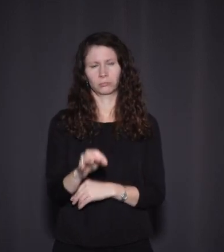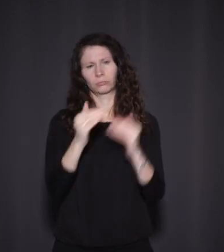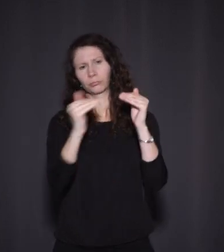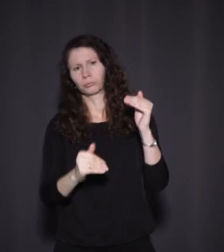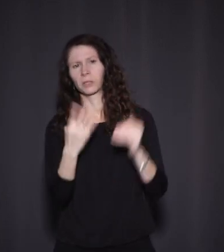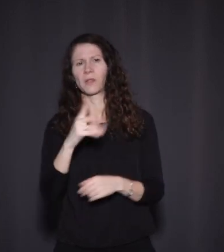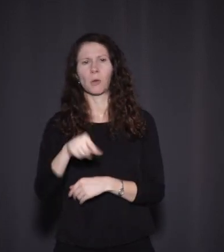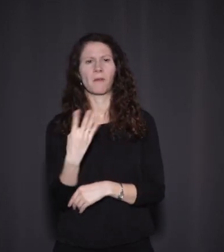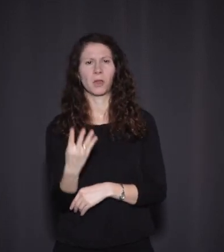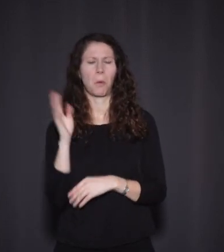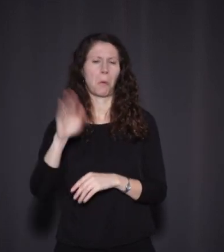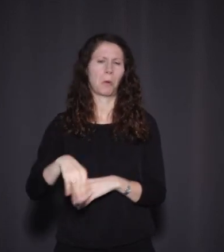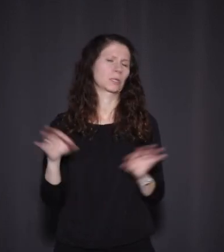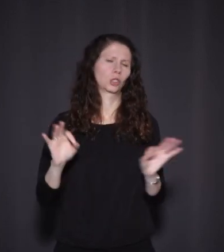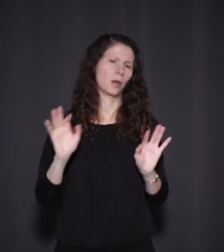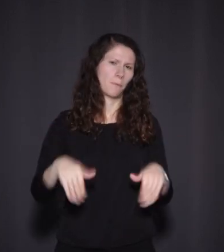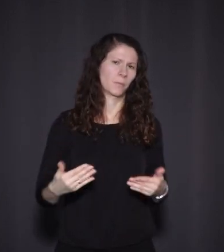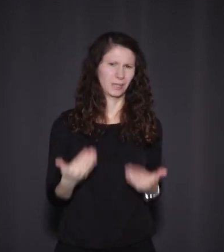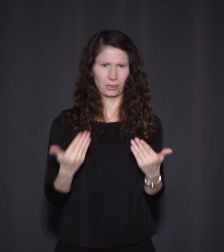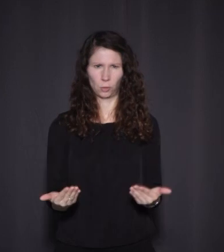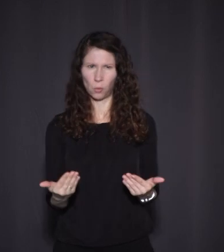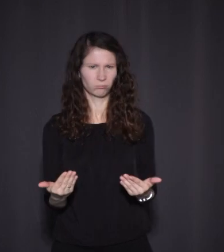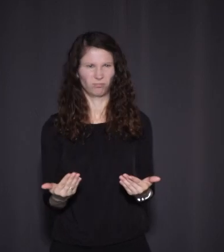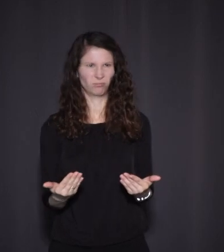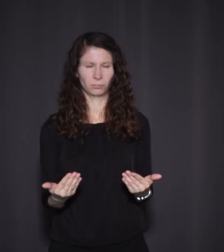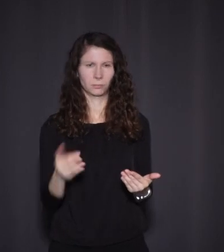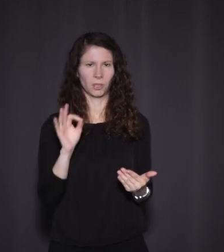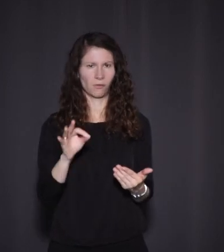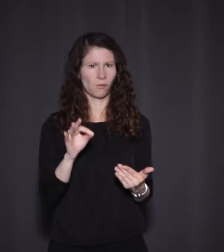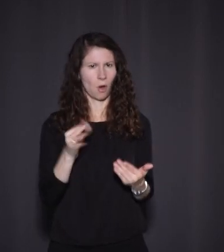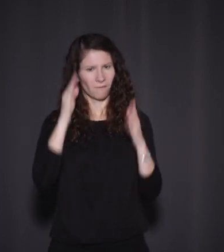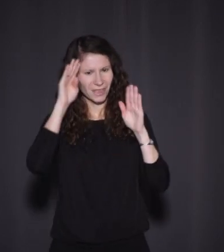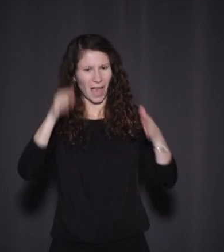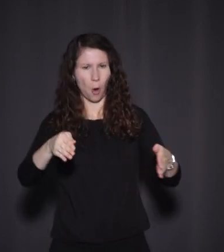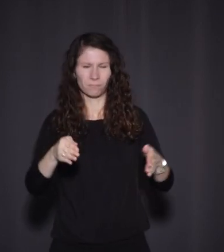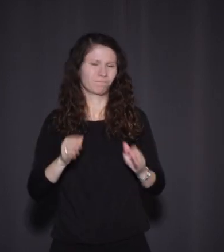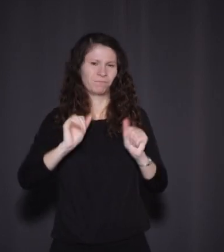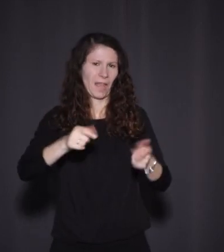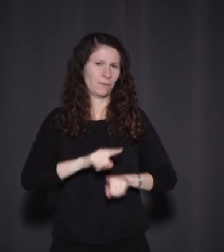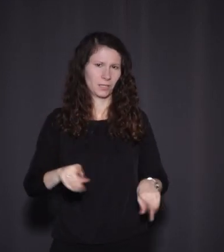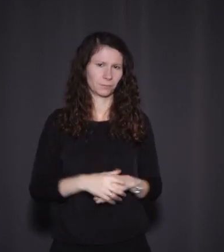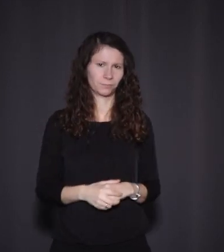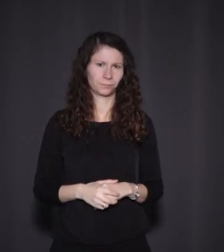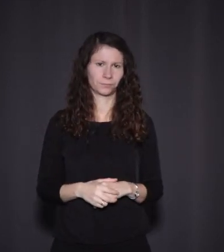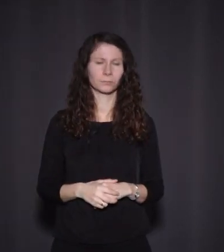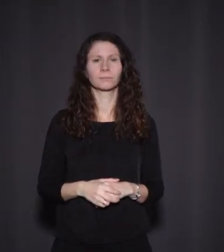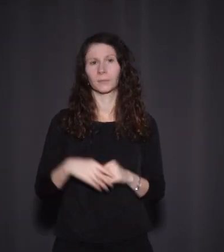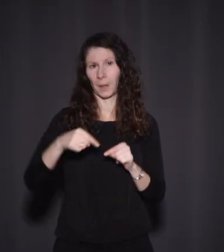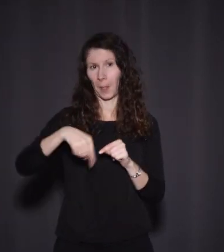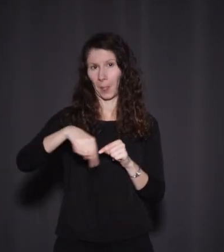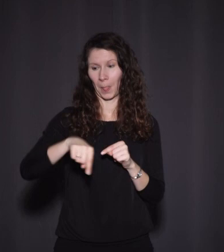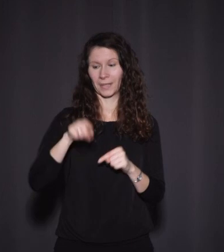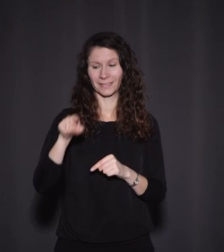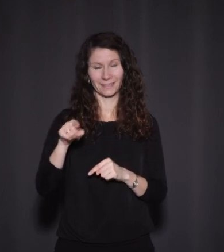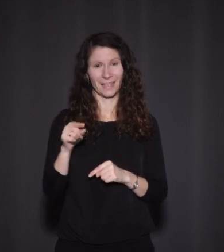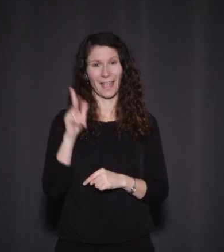schlimm. Das, finde ich, ist nicht ein Beitrag zur Steigerung von Glaubwürdigkeit. Ich gebe Ihnen die Gelegenheit, gleich Position zu